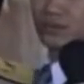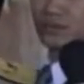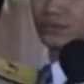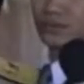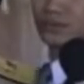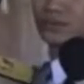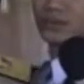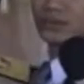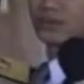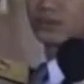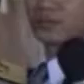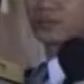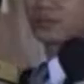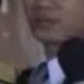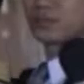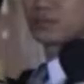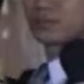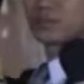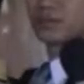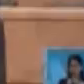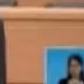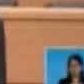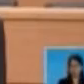ายไม่มีอะไรแอบแฝงค่ะ